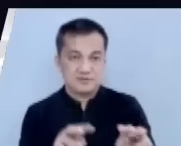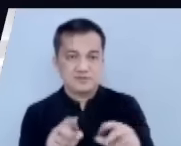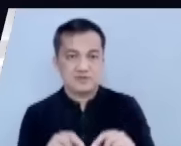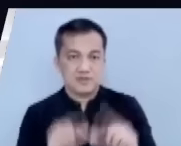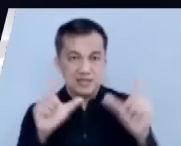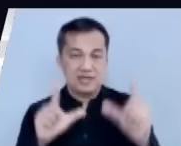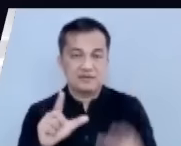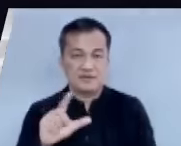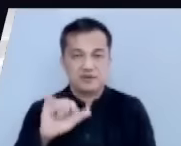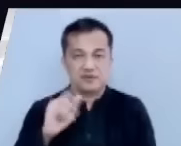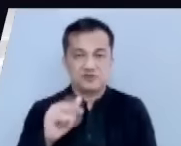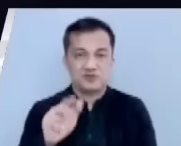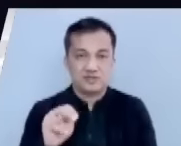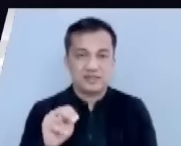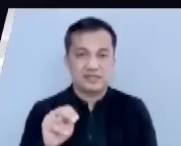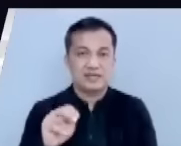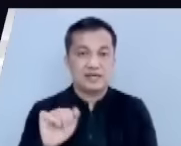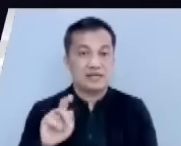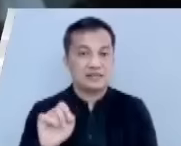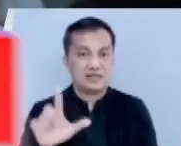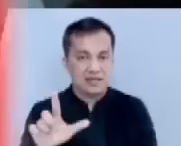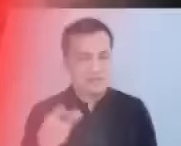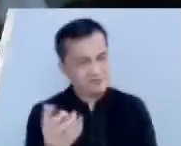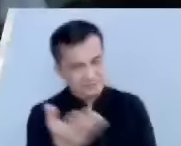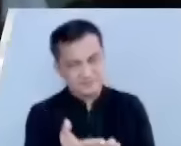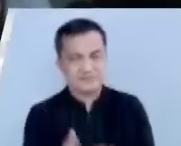Anda. Jonathan?